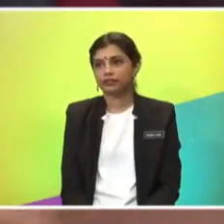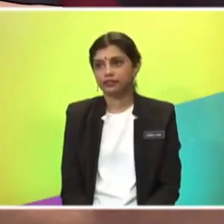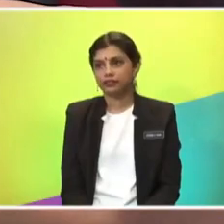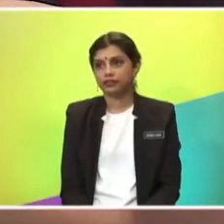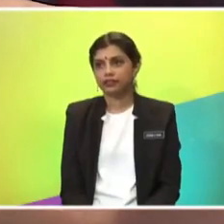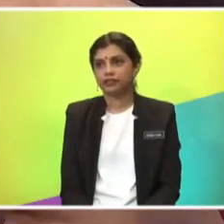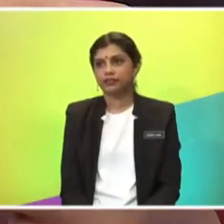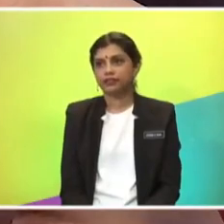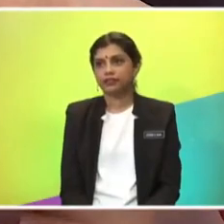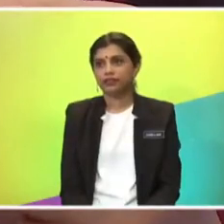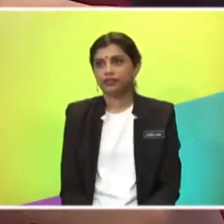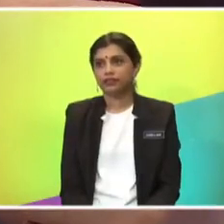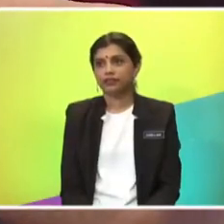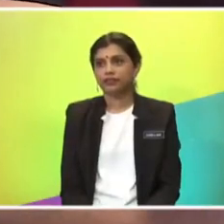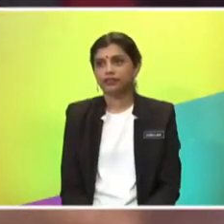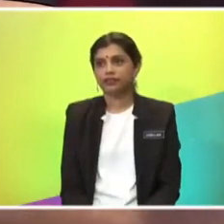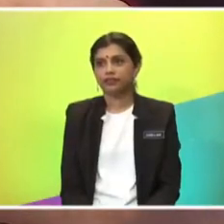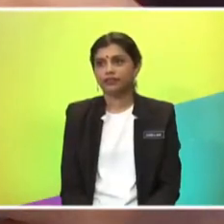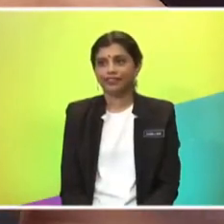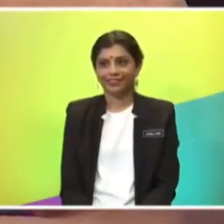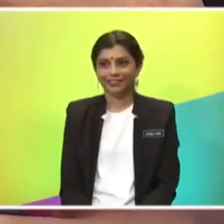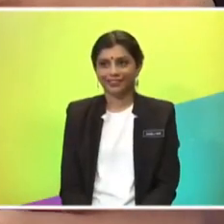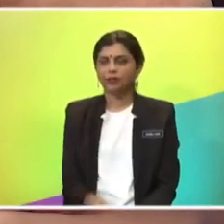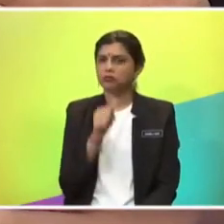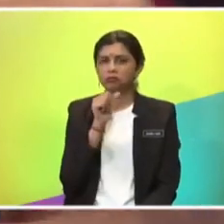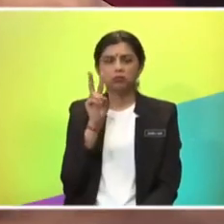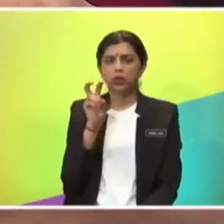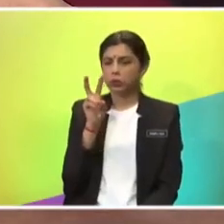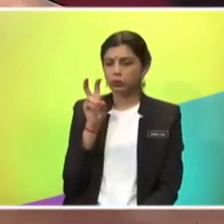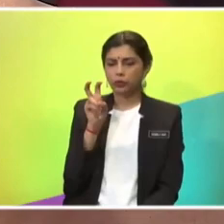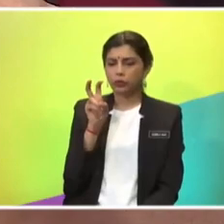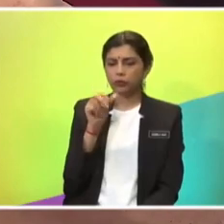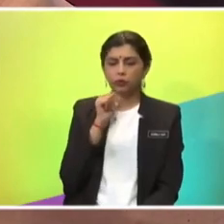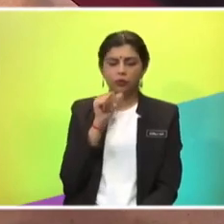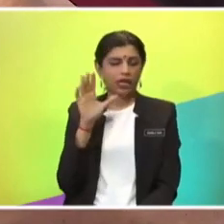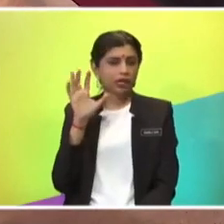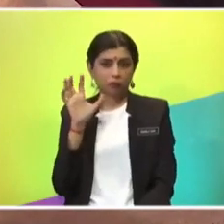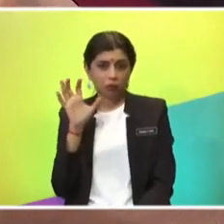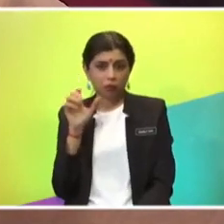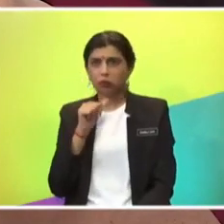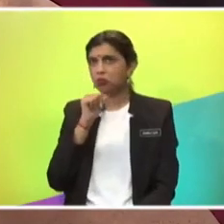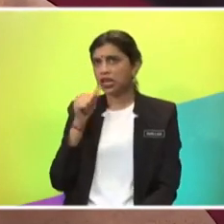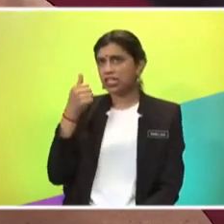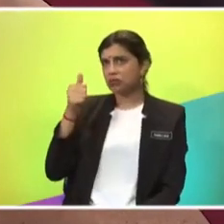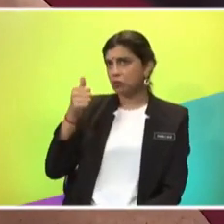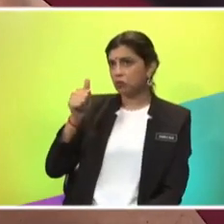ni 20-50. Cari dulu, cari dulu. So atas 20-20 ada kecil ni, ini 10. Ini